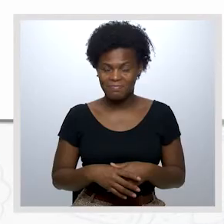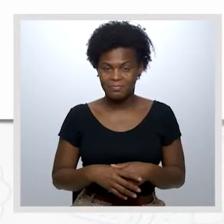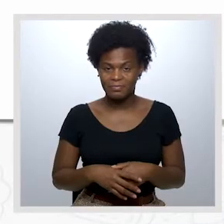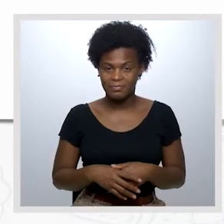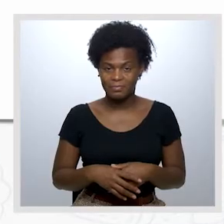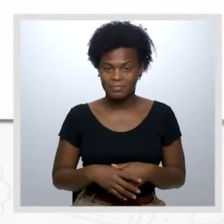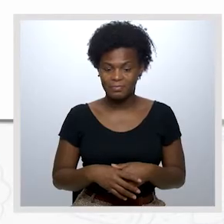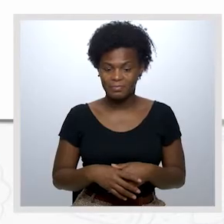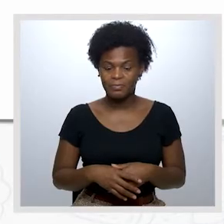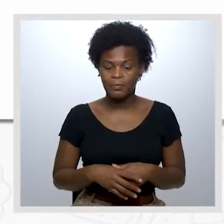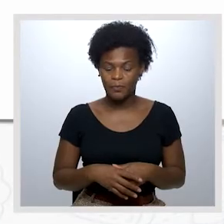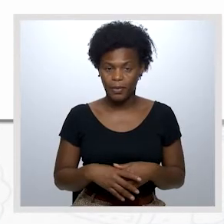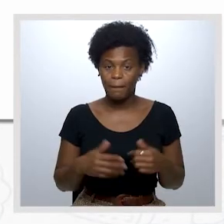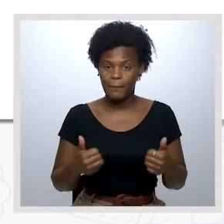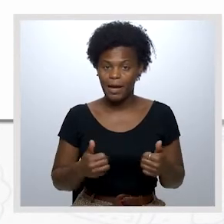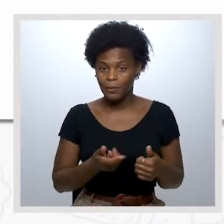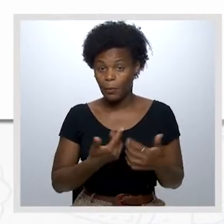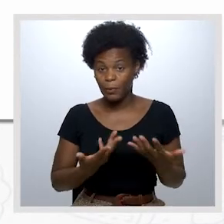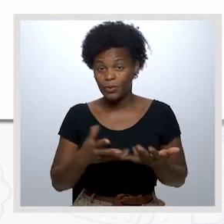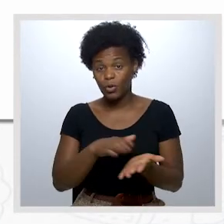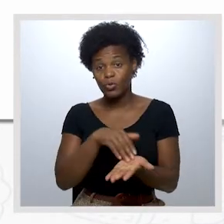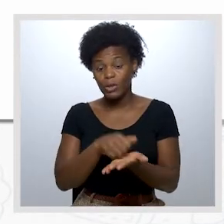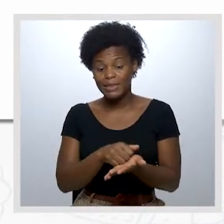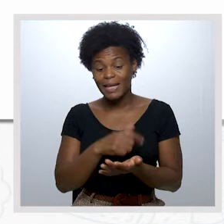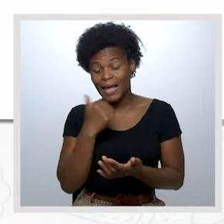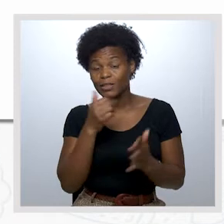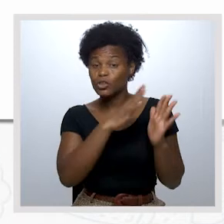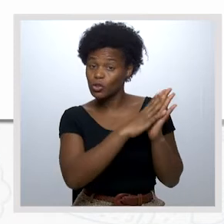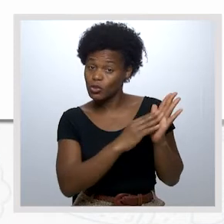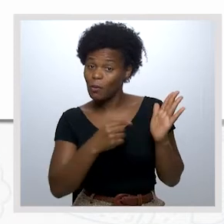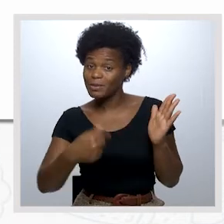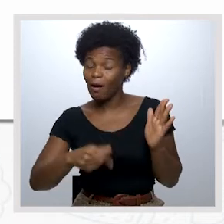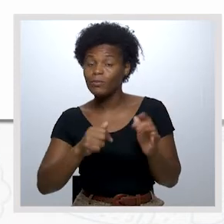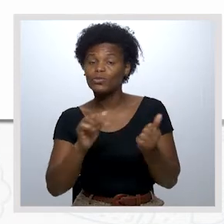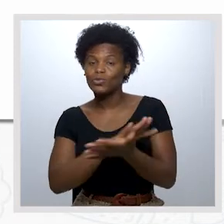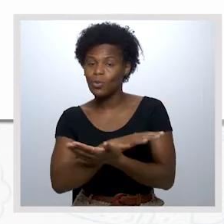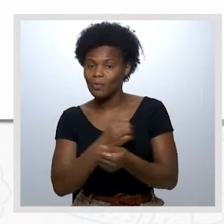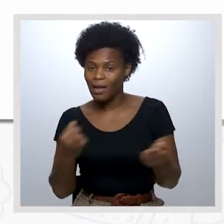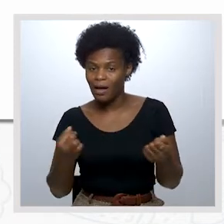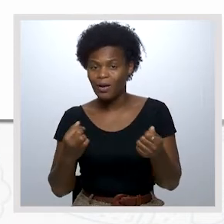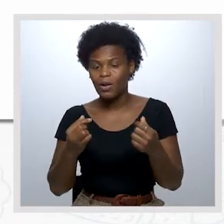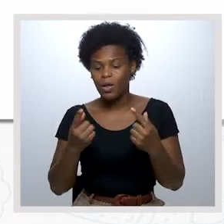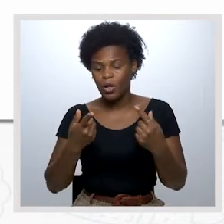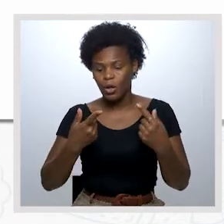Très bien. On corrige. Ils sont extraits d'un journal réunionnais.